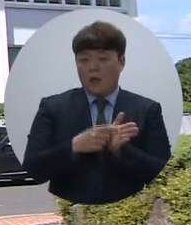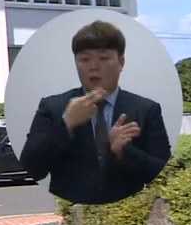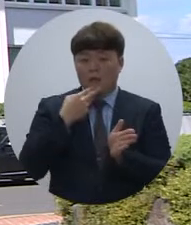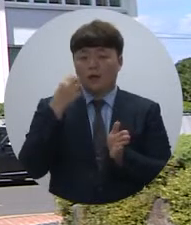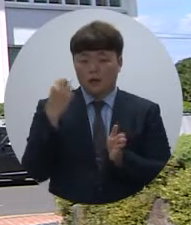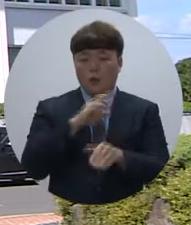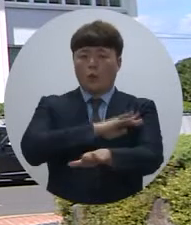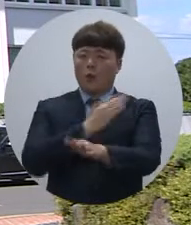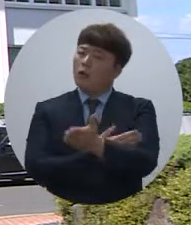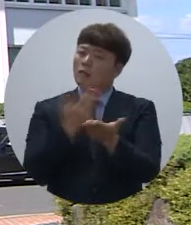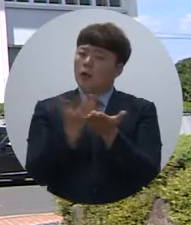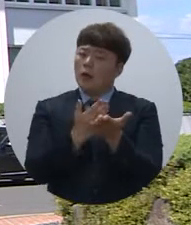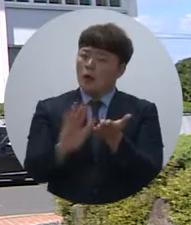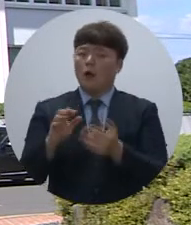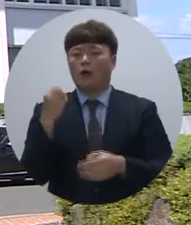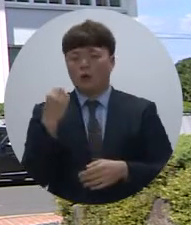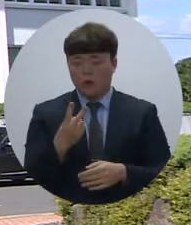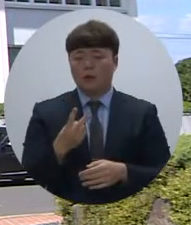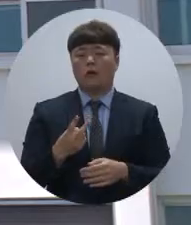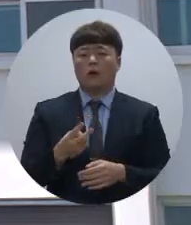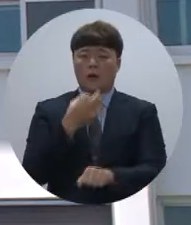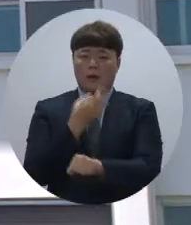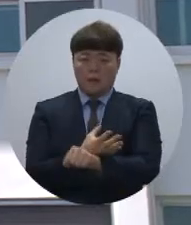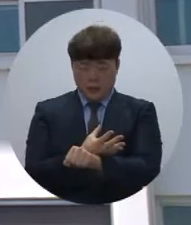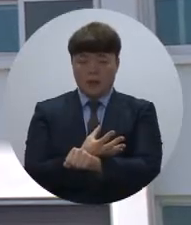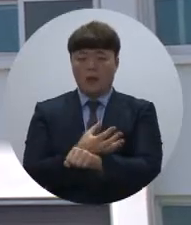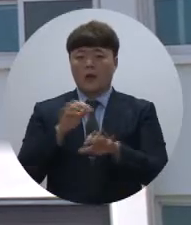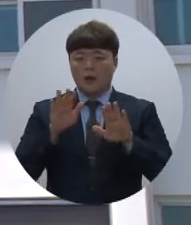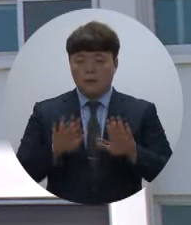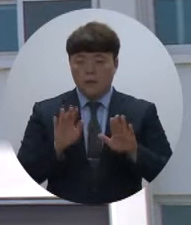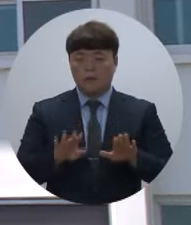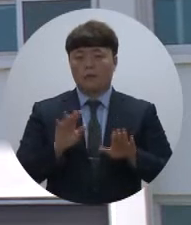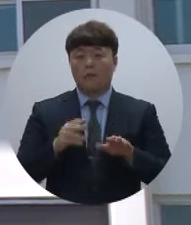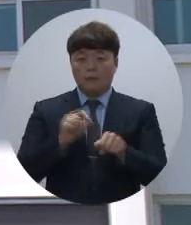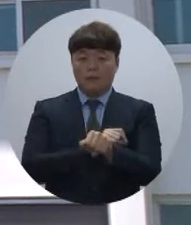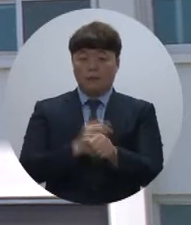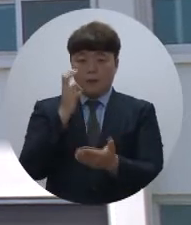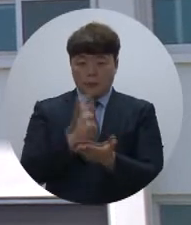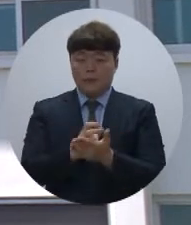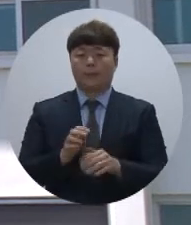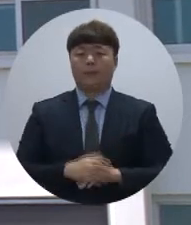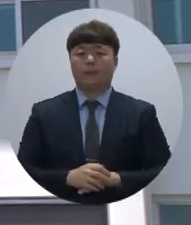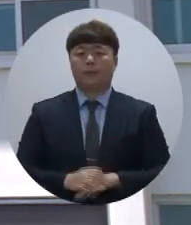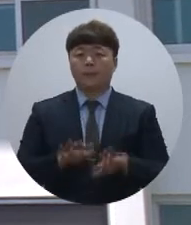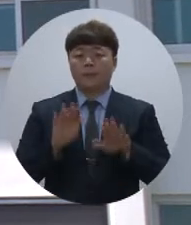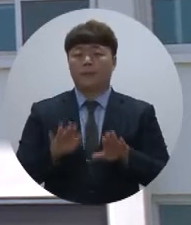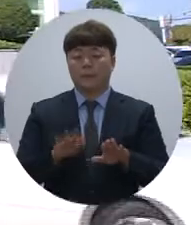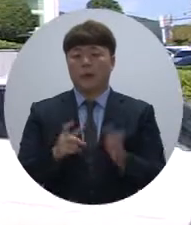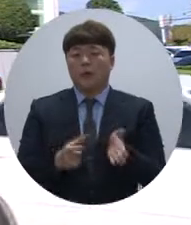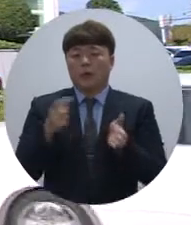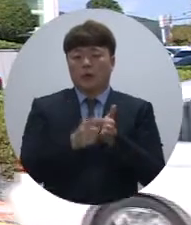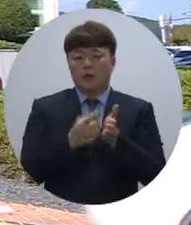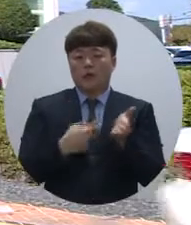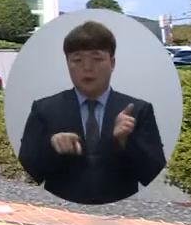실제 권리관계와 일치하지 않는 부동산을 간편한 절차로 등기할 수 있도록 한 특별법입니다. 등기 신청을